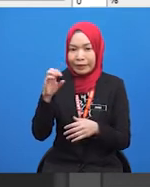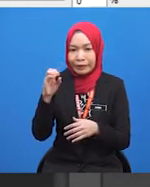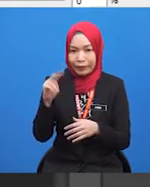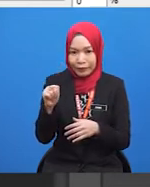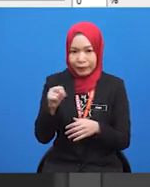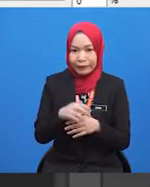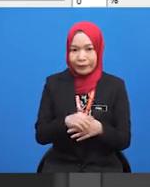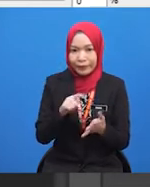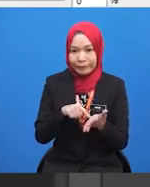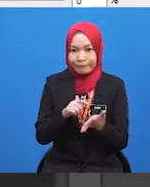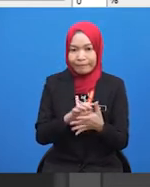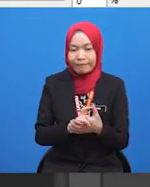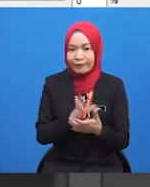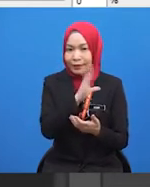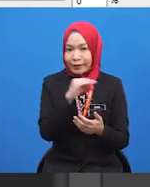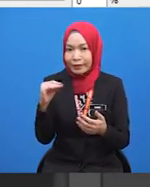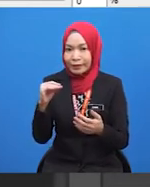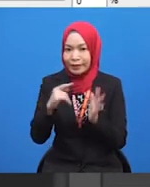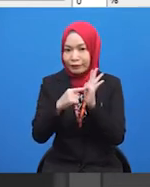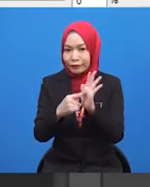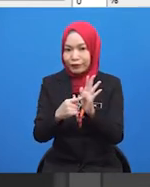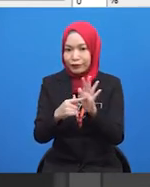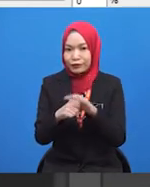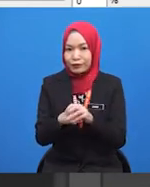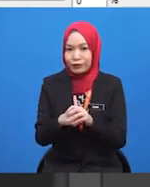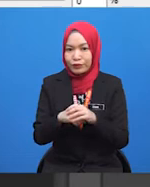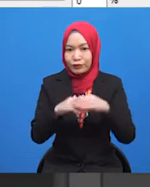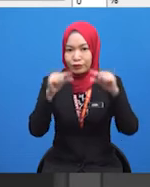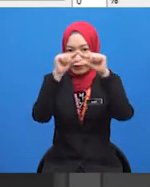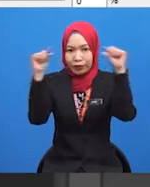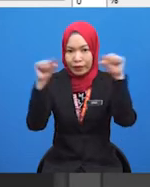Kemudian, paparan Layer Style.